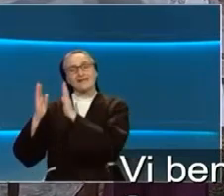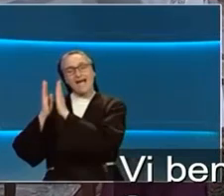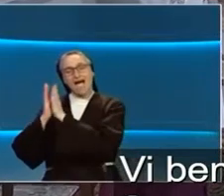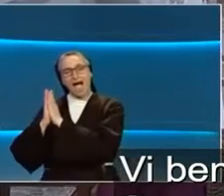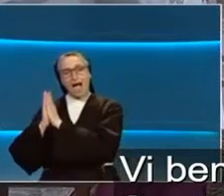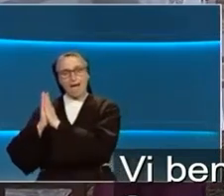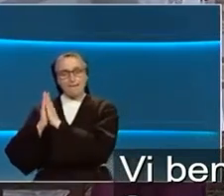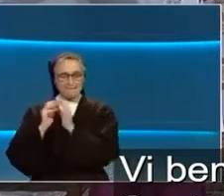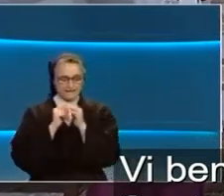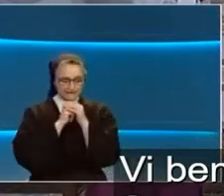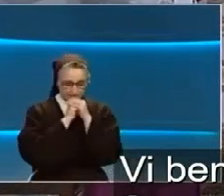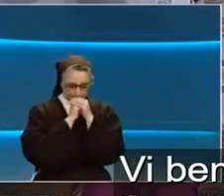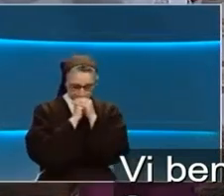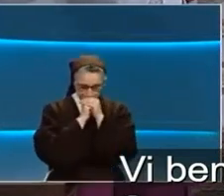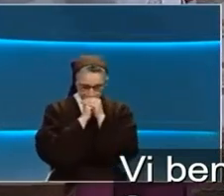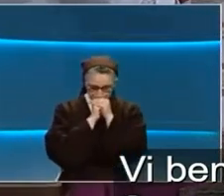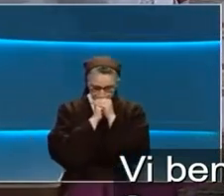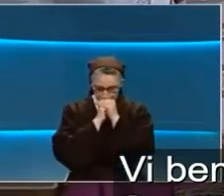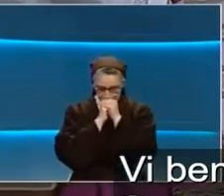Sanctus. Amen.